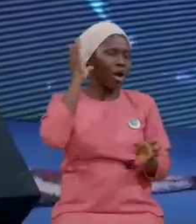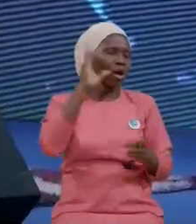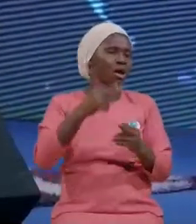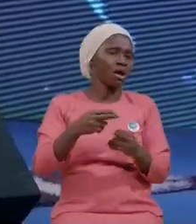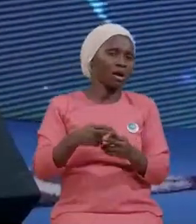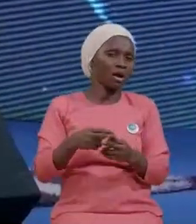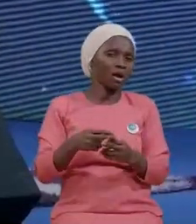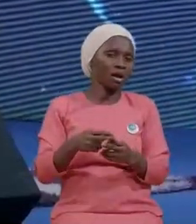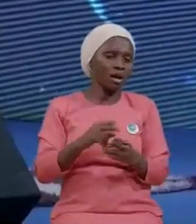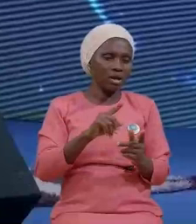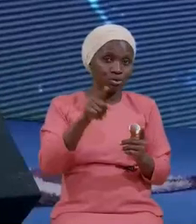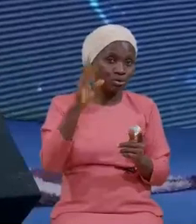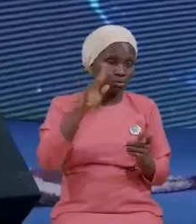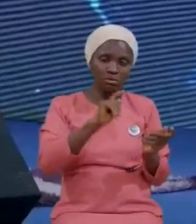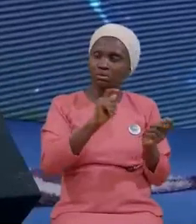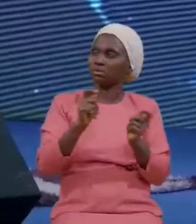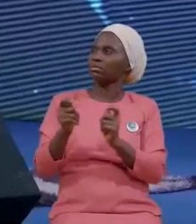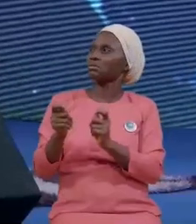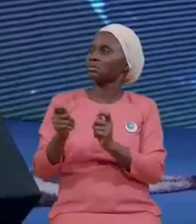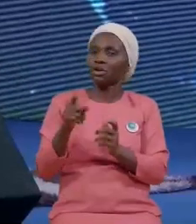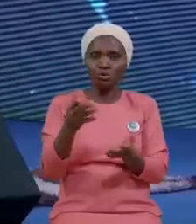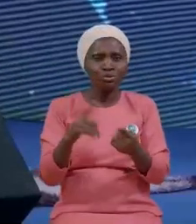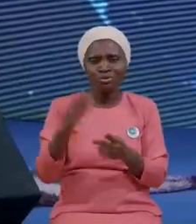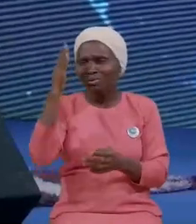tête. Vous voulez